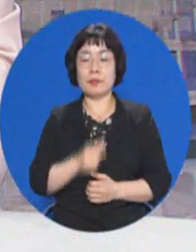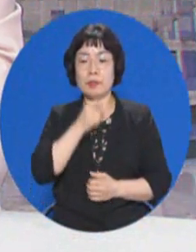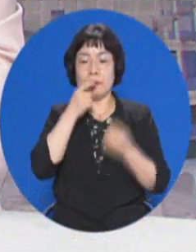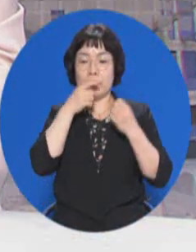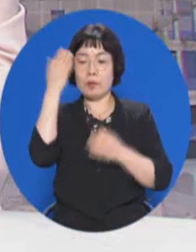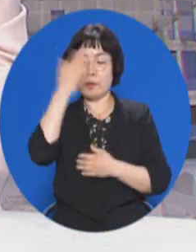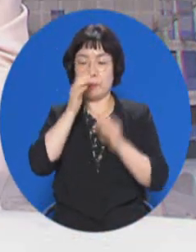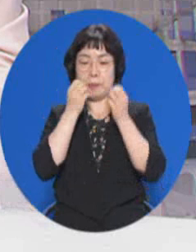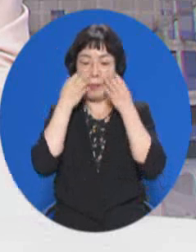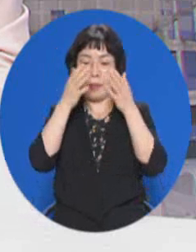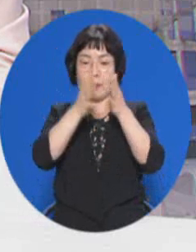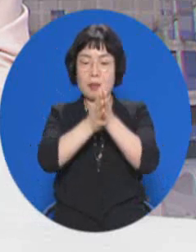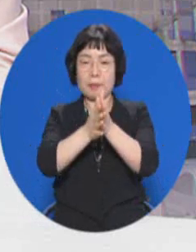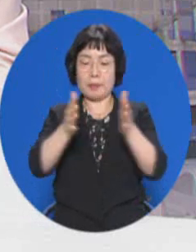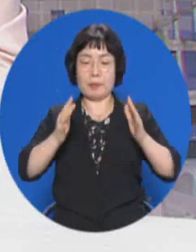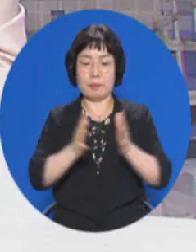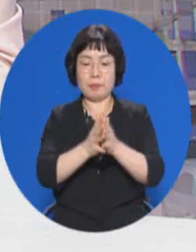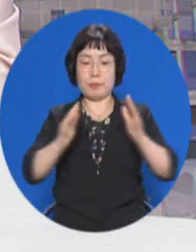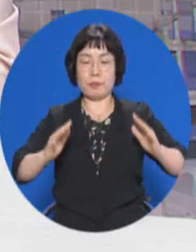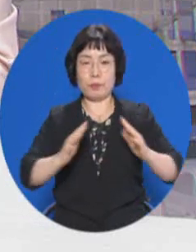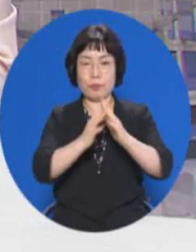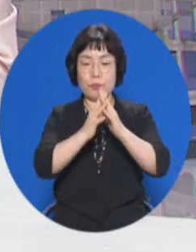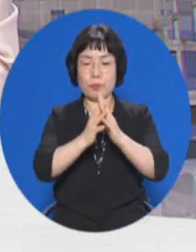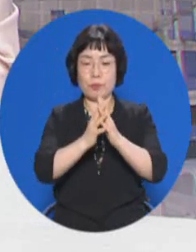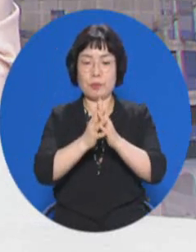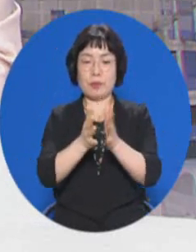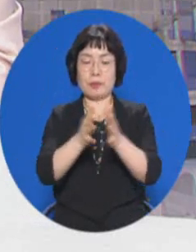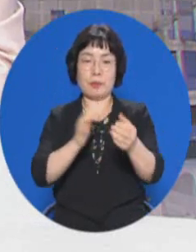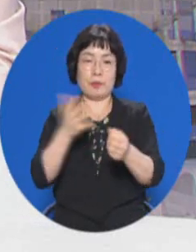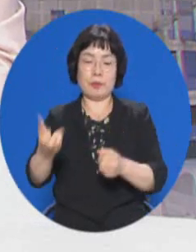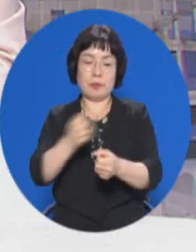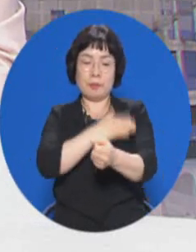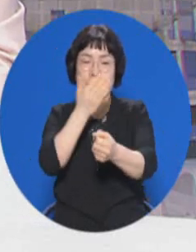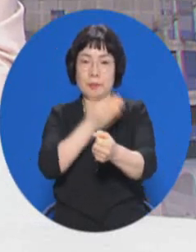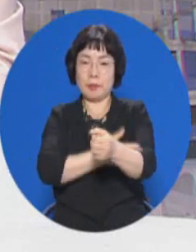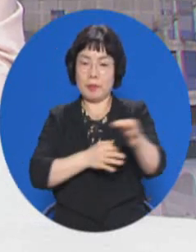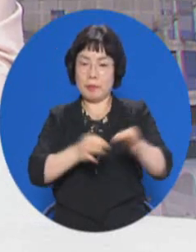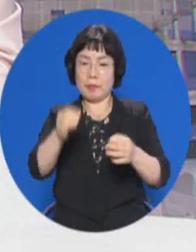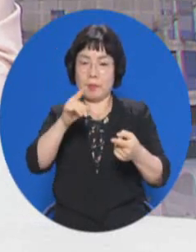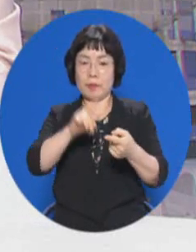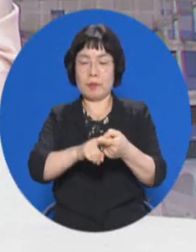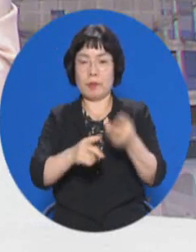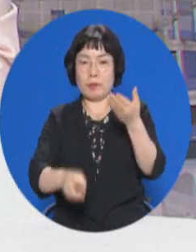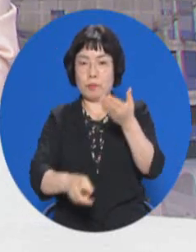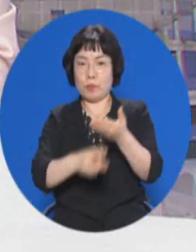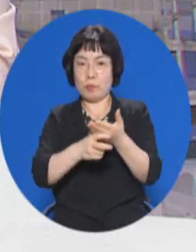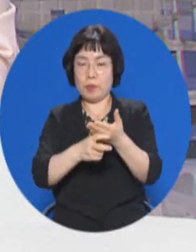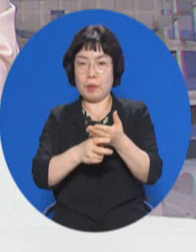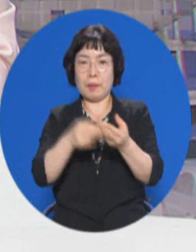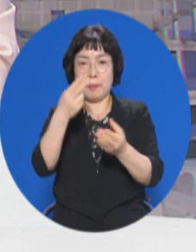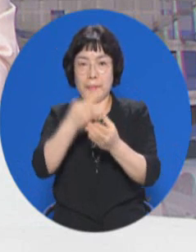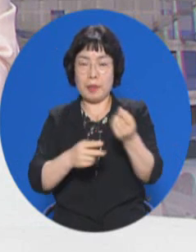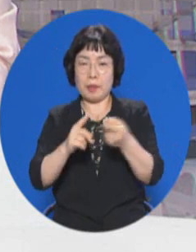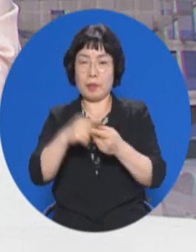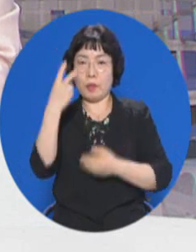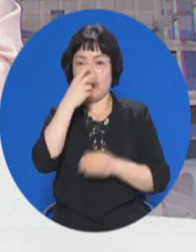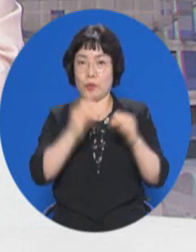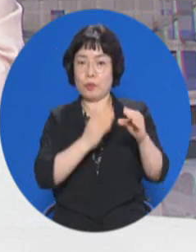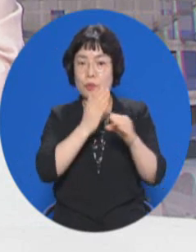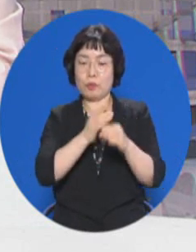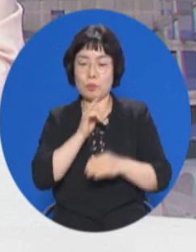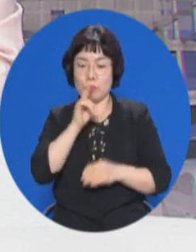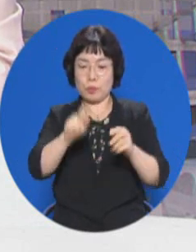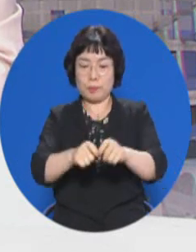여수 신도심의 신축 아파트 분양권 거래에 대해 지자체가 불법 전매 여부를 조사하고 있습니다. 그런데 신고